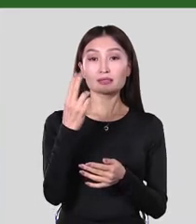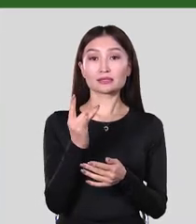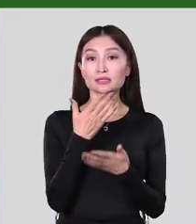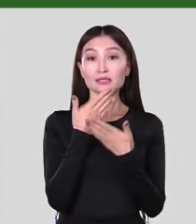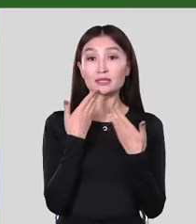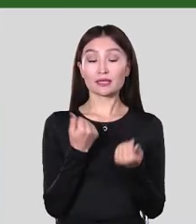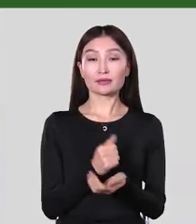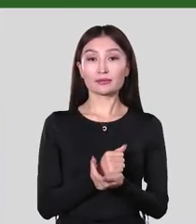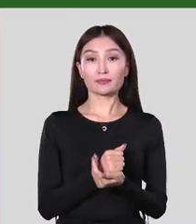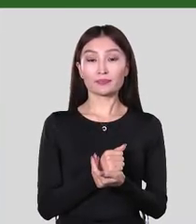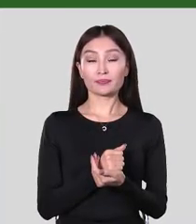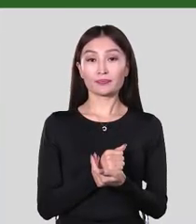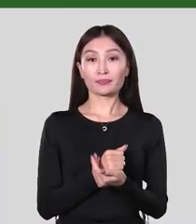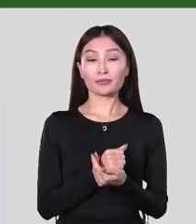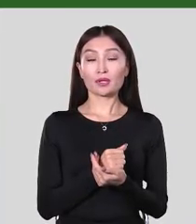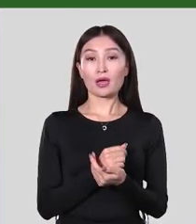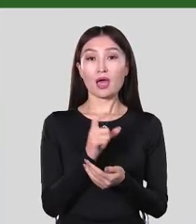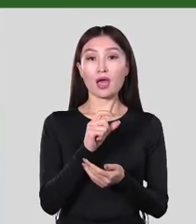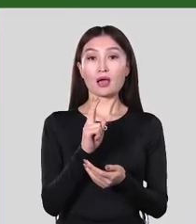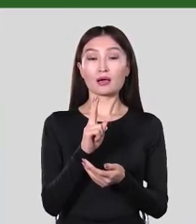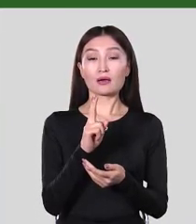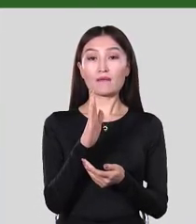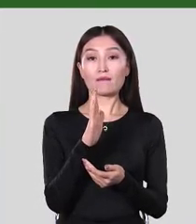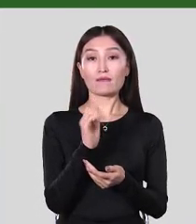нет. Зато в Эквадоре